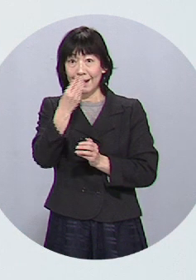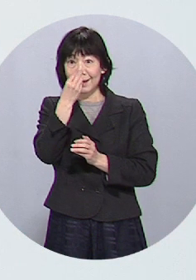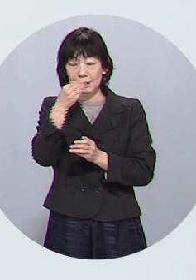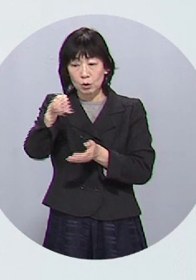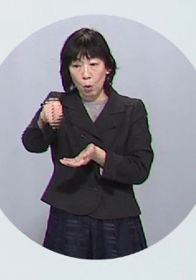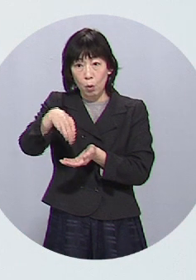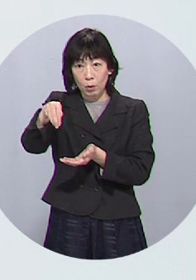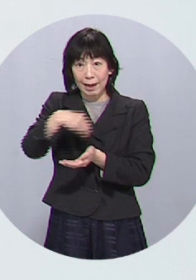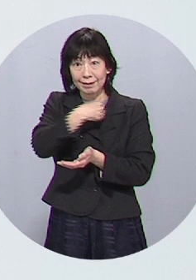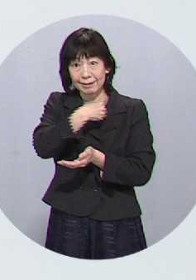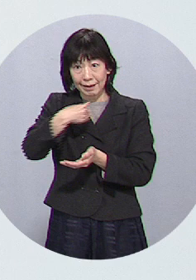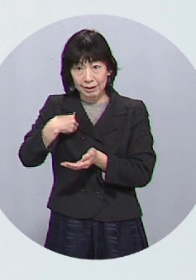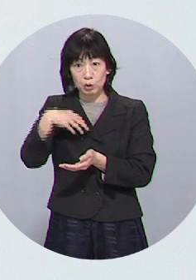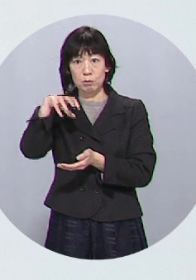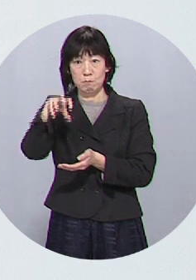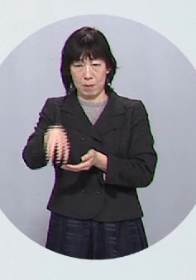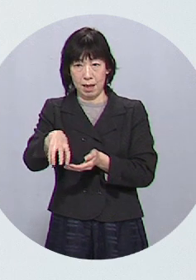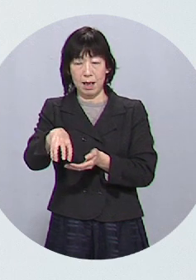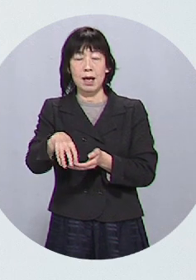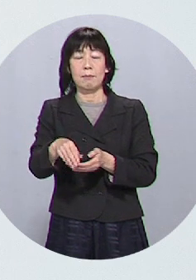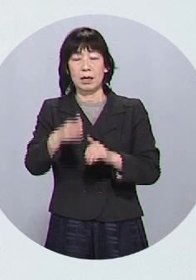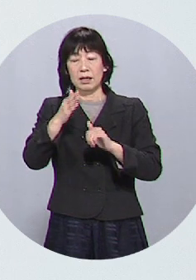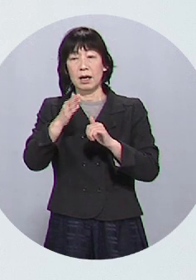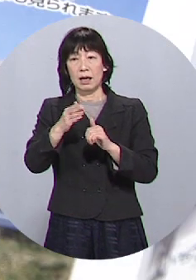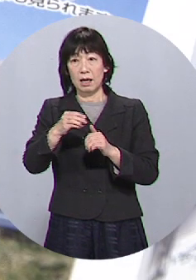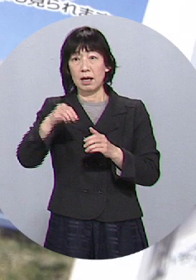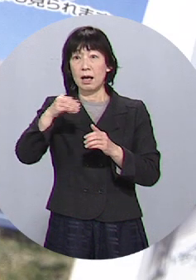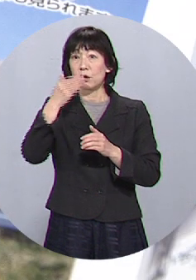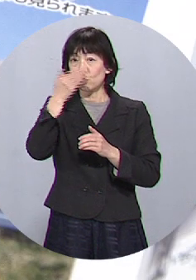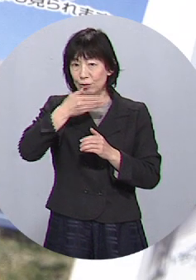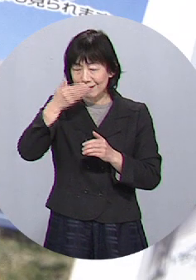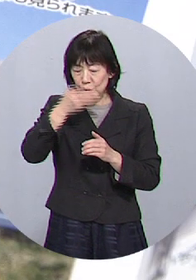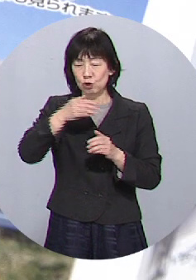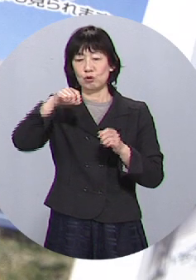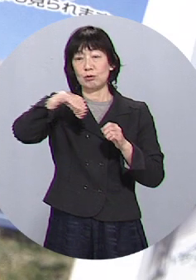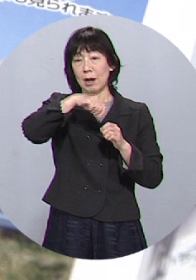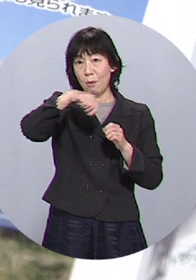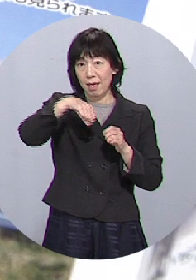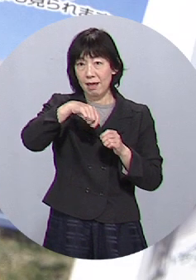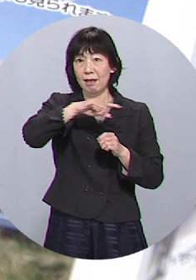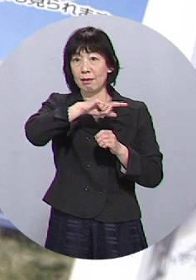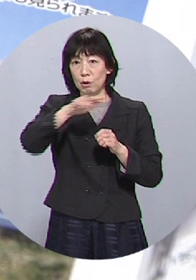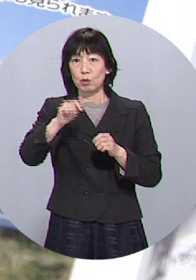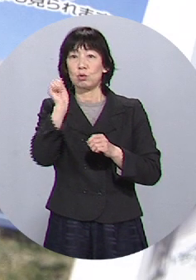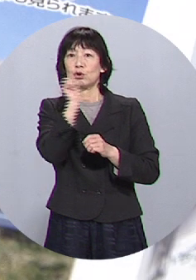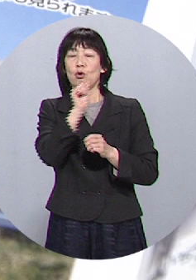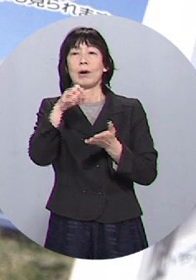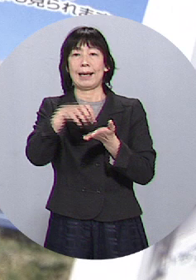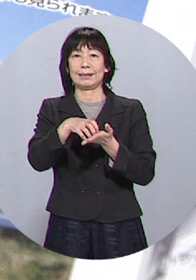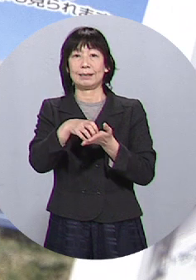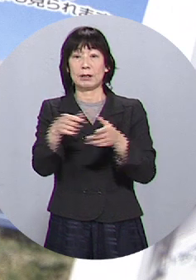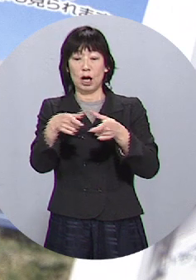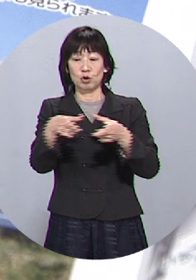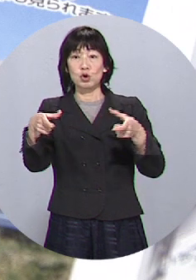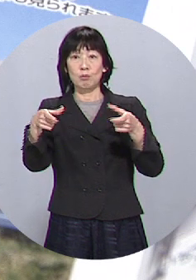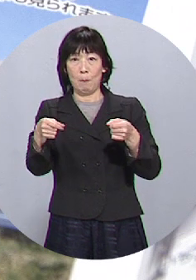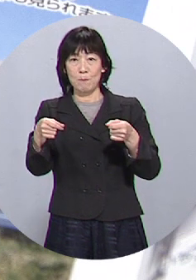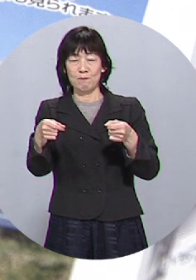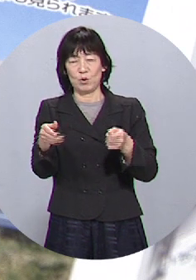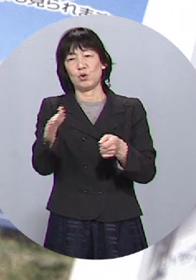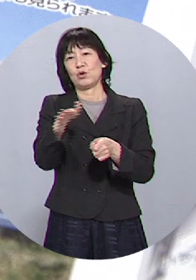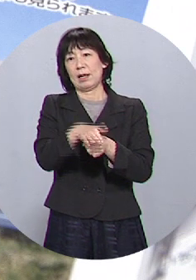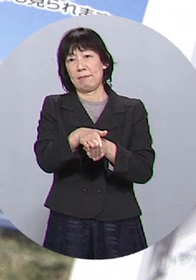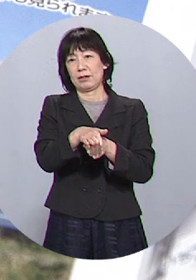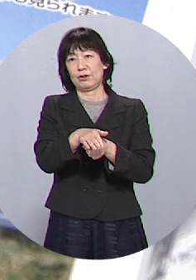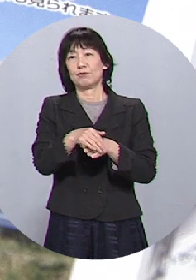園やいちごを使った料理、スイーツなどが食べられるカフェが載っています。お得なクーポンもついています。一部書店や